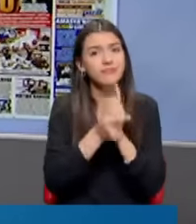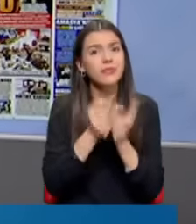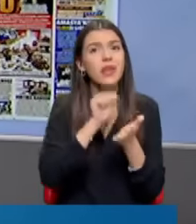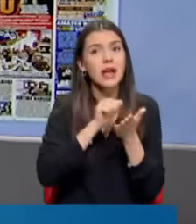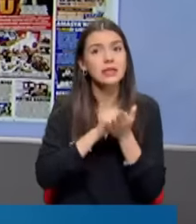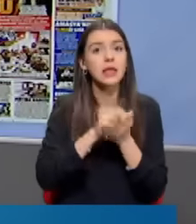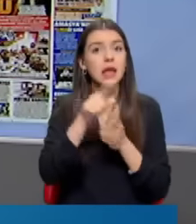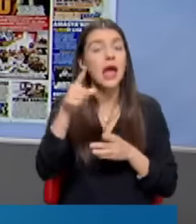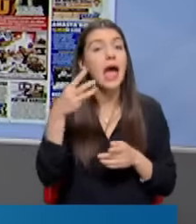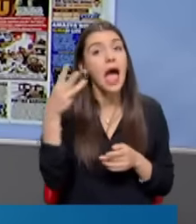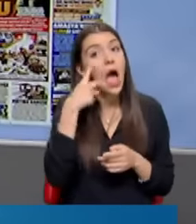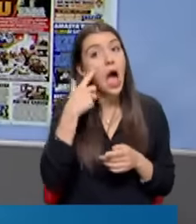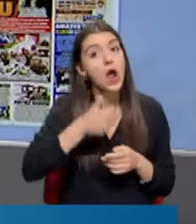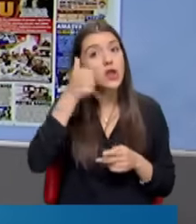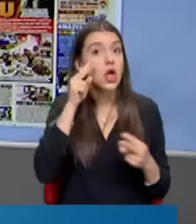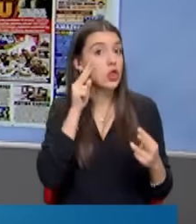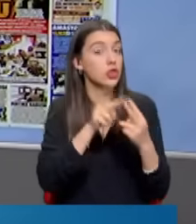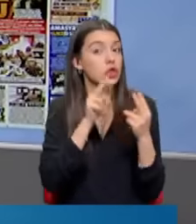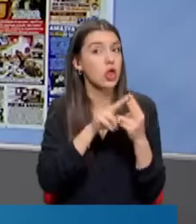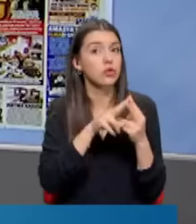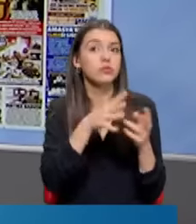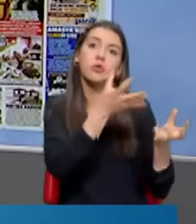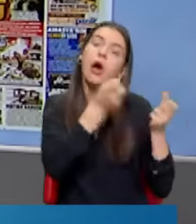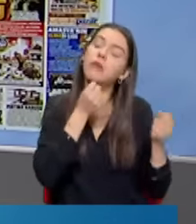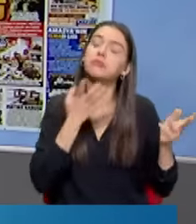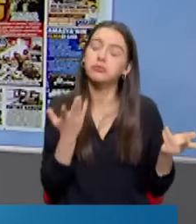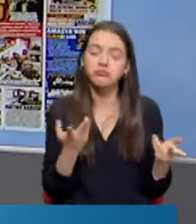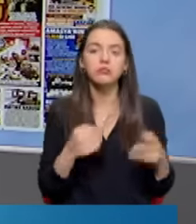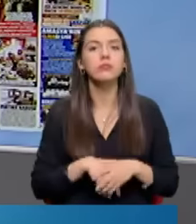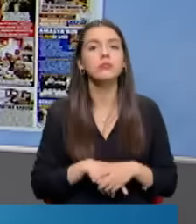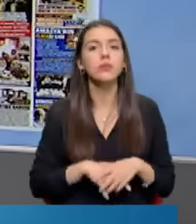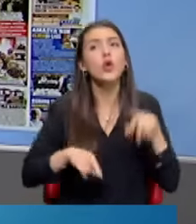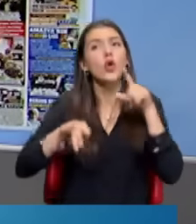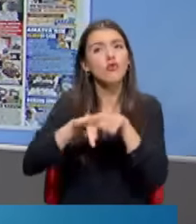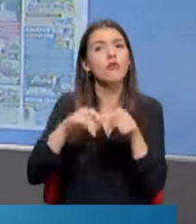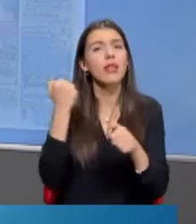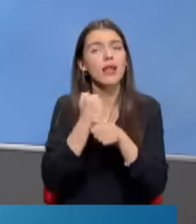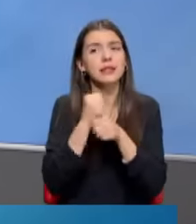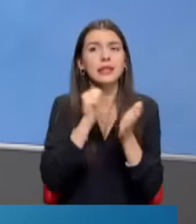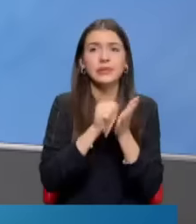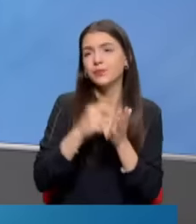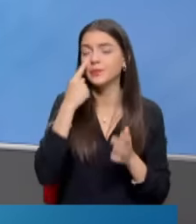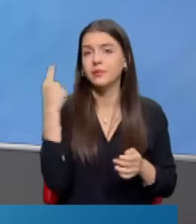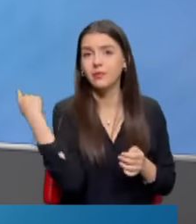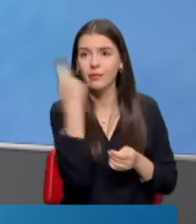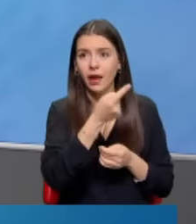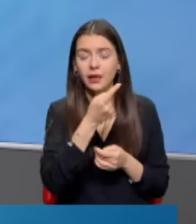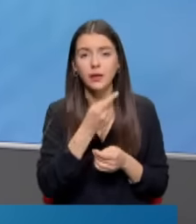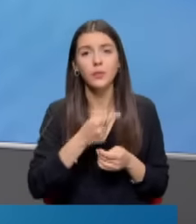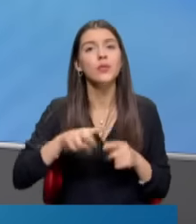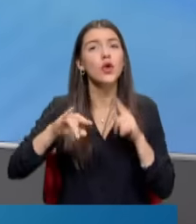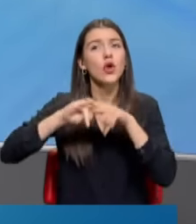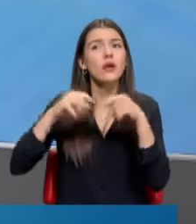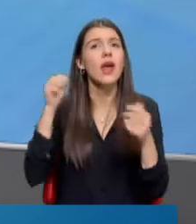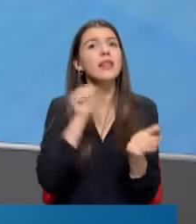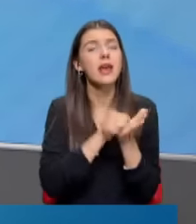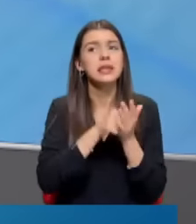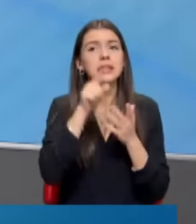Erdoğan'ın yaptığı görüşmeyi almayı tercih etmiş. Hürriyet gazetesinden okuyalım. Hürriyet gazetesi